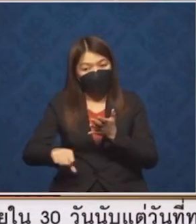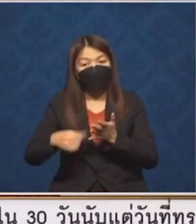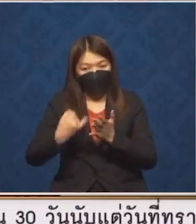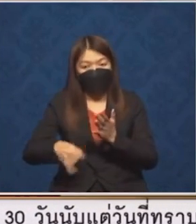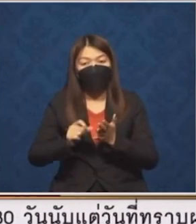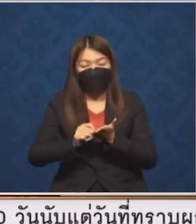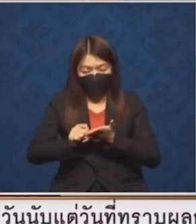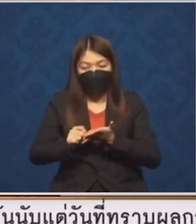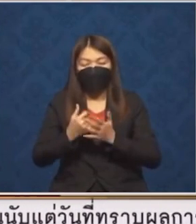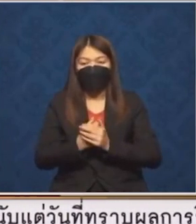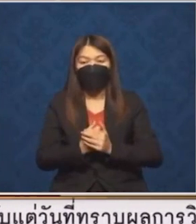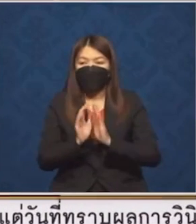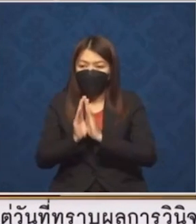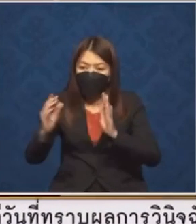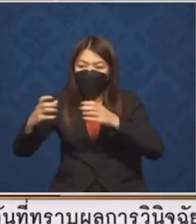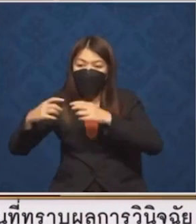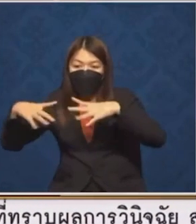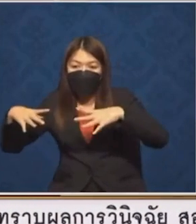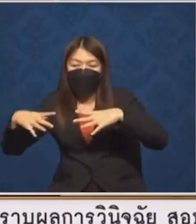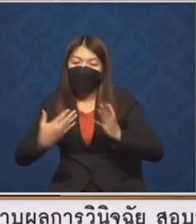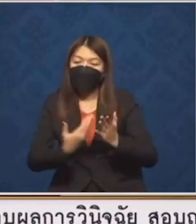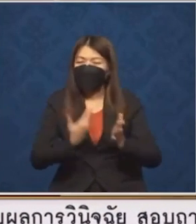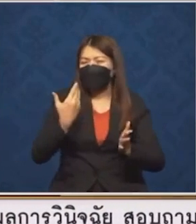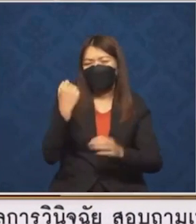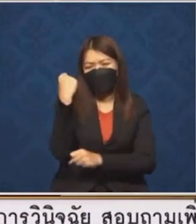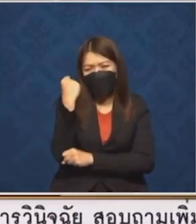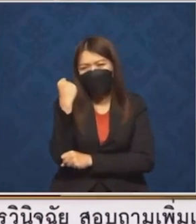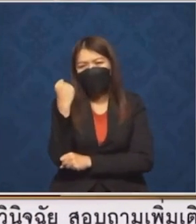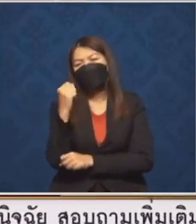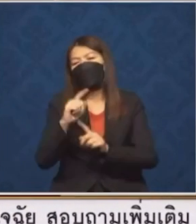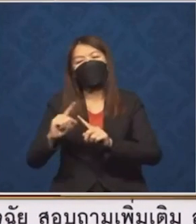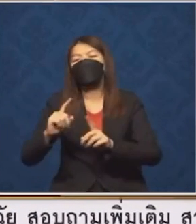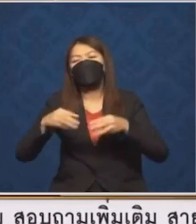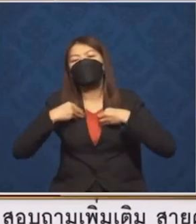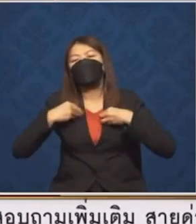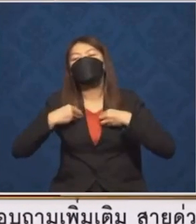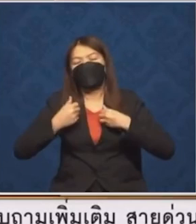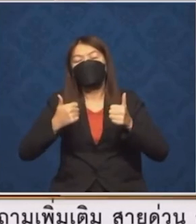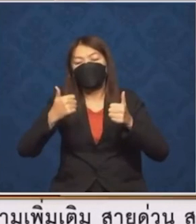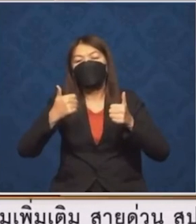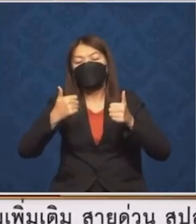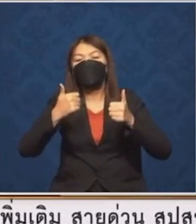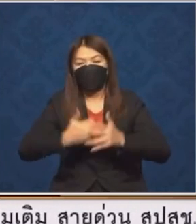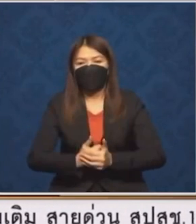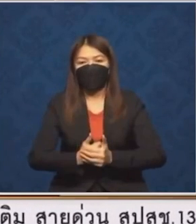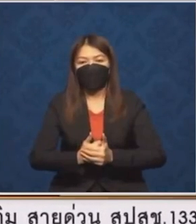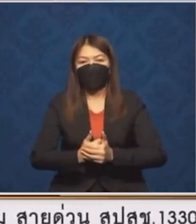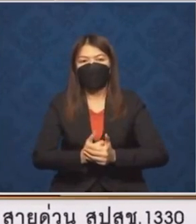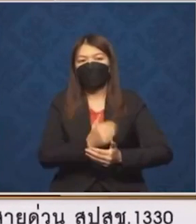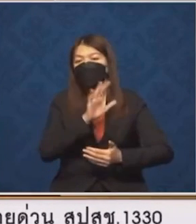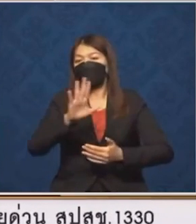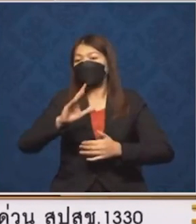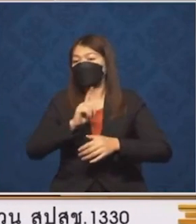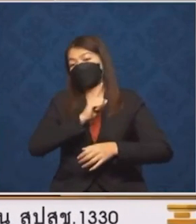ครับไม่ว่าจะแพงว่าจะจนจะพังทั้งแผ่นดินแล้วคุณเนี่ยผมรับได้หมดอะนะเพราะนั้นต่างคนต่างเล่นกันคนละบทบาทอยู่